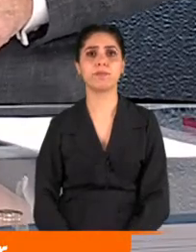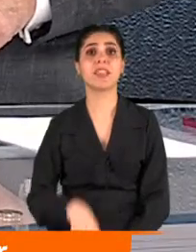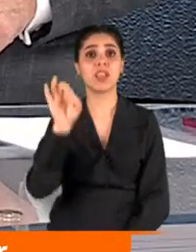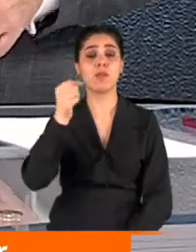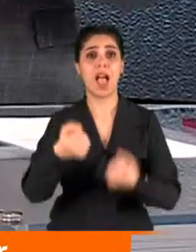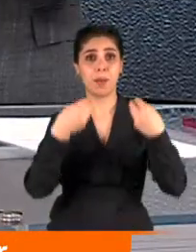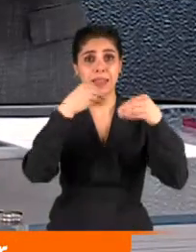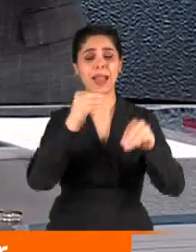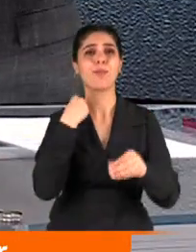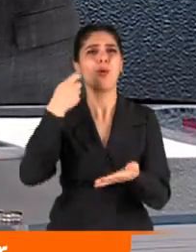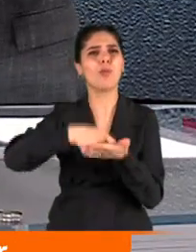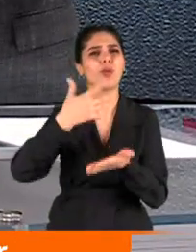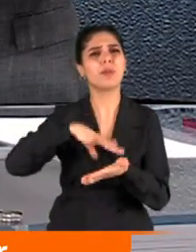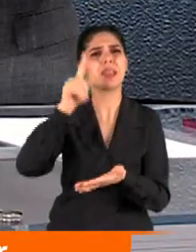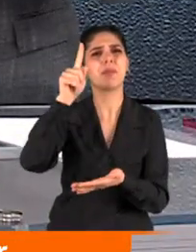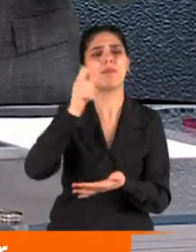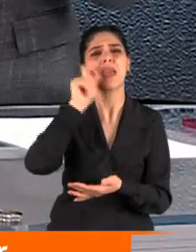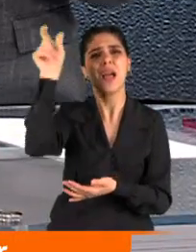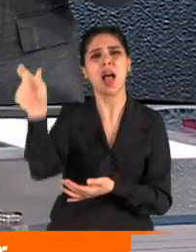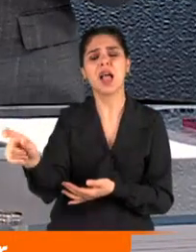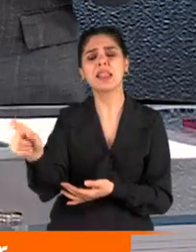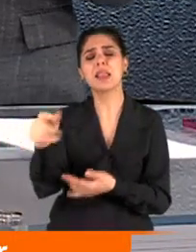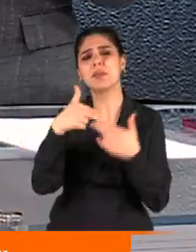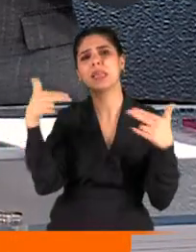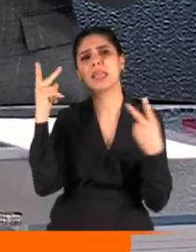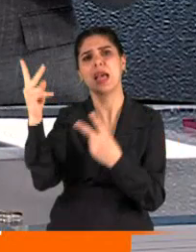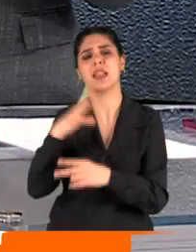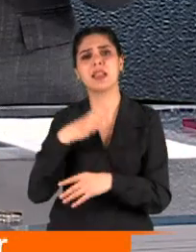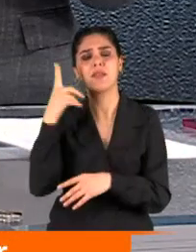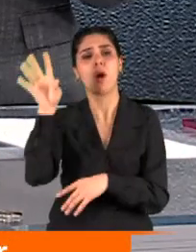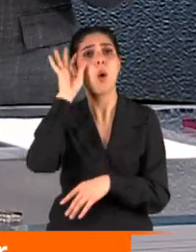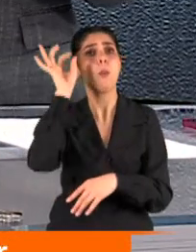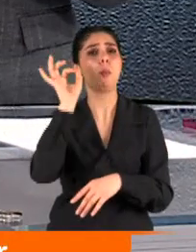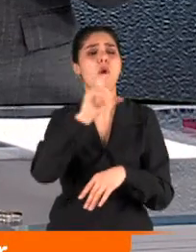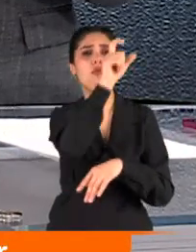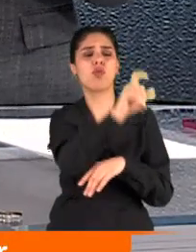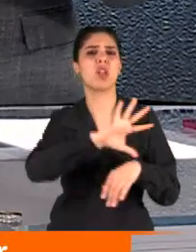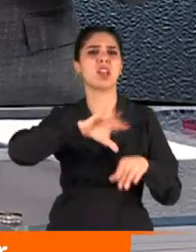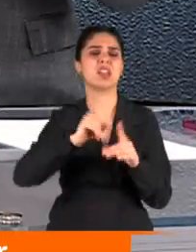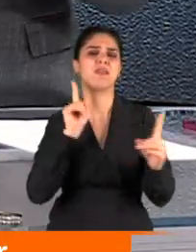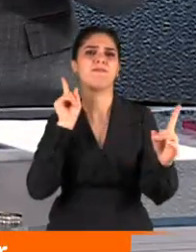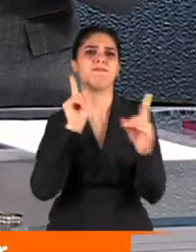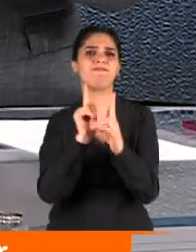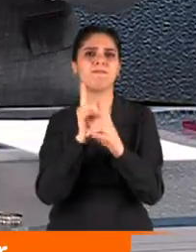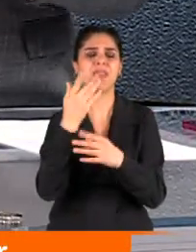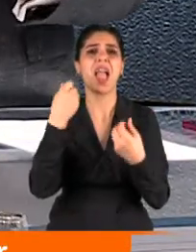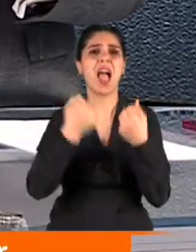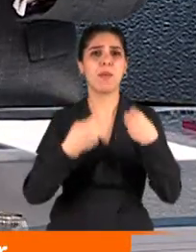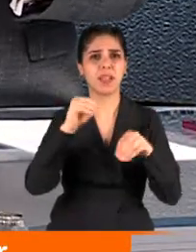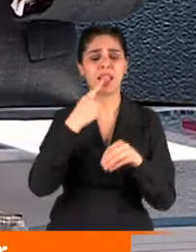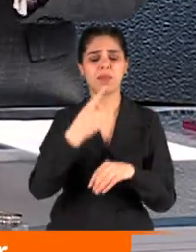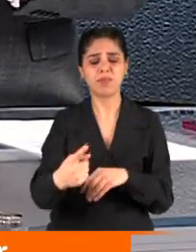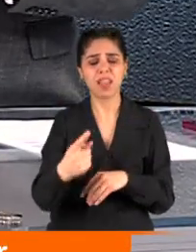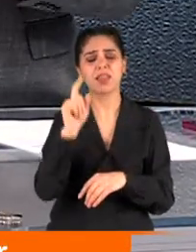Sırada aracını satıp borcunu ödemeye çalışan bir adamın ibretlik öyküsü var. Profesyonel hırsızlara denk geldi. Aracımı sattım diye düşünürken